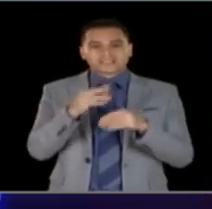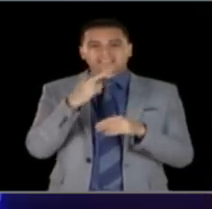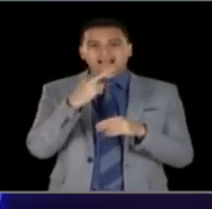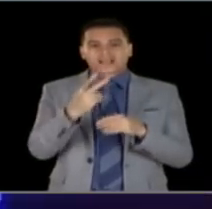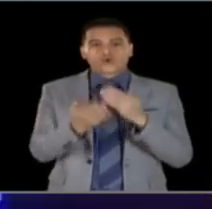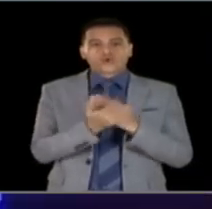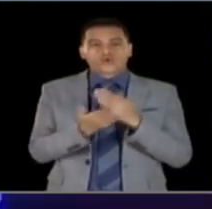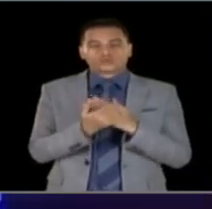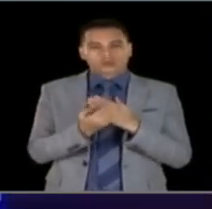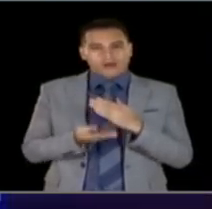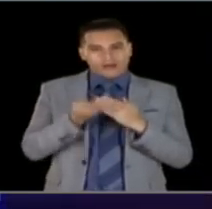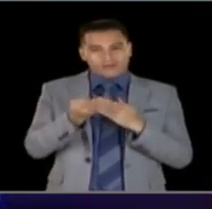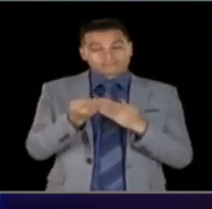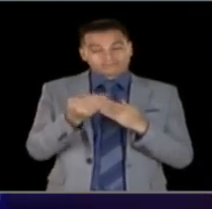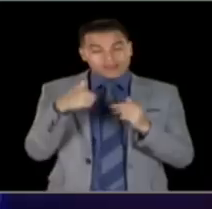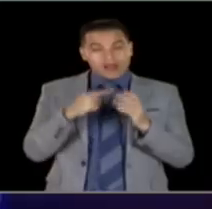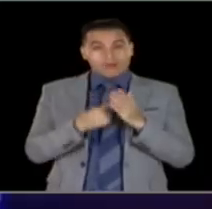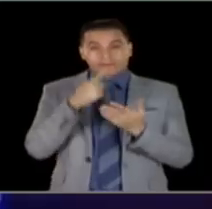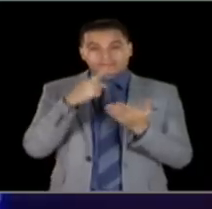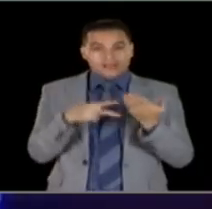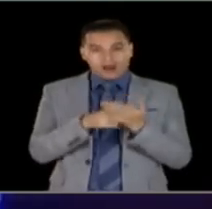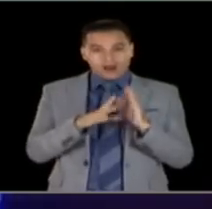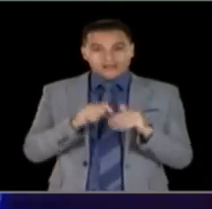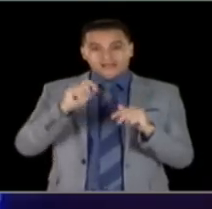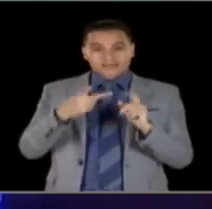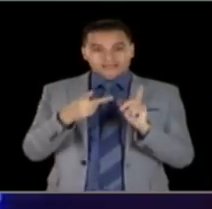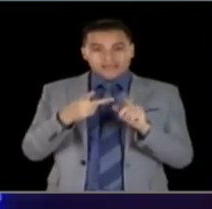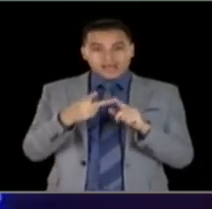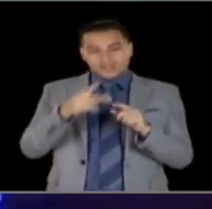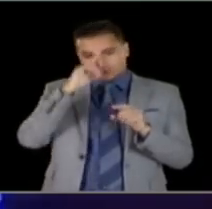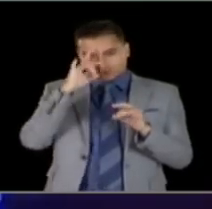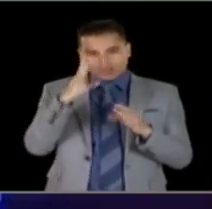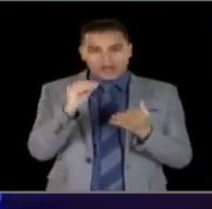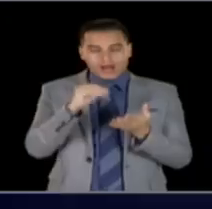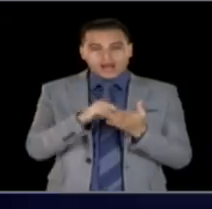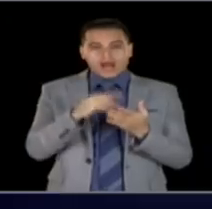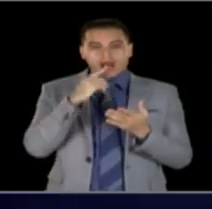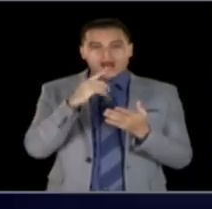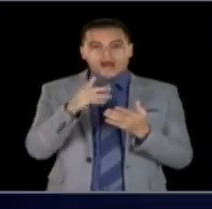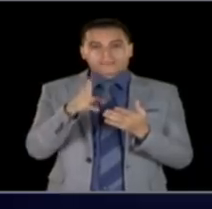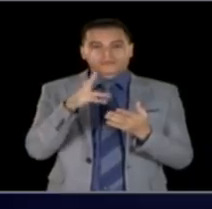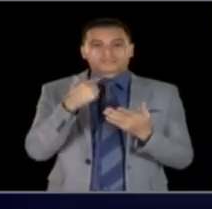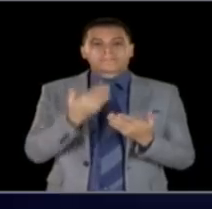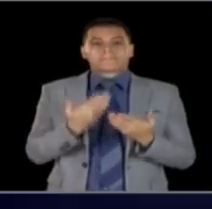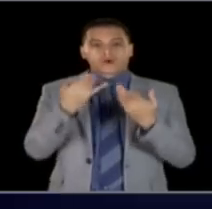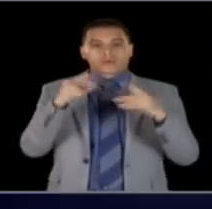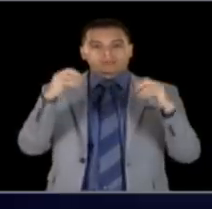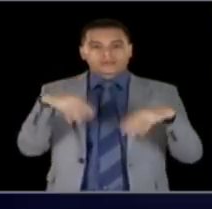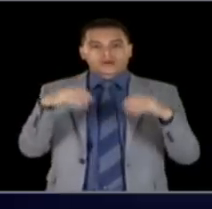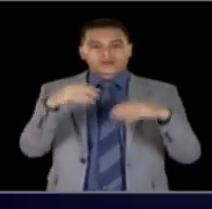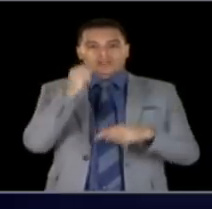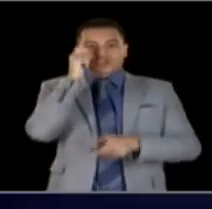سنتين. هو انا لسه خلصت اول ترم، لسه بقى ان شاء الله 2024. بتمنى لك كل التوفيق. هايل،